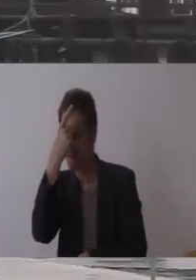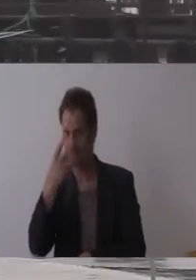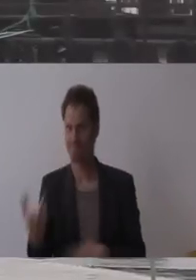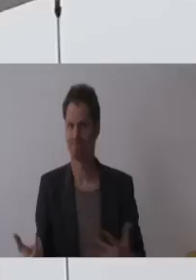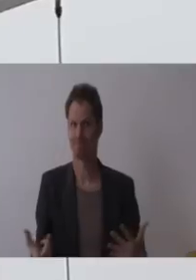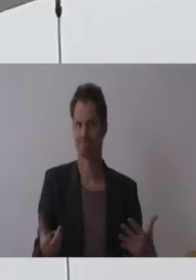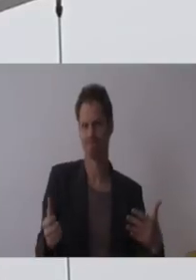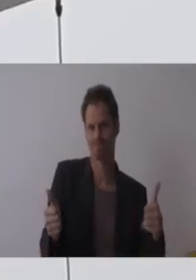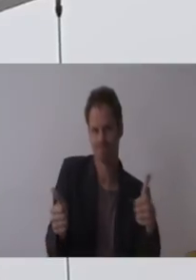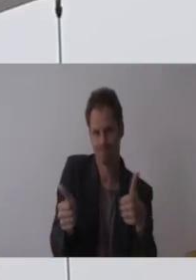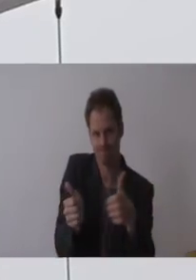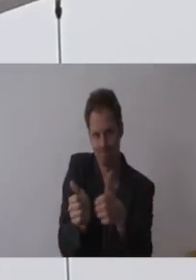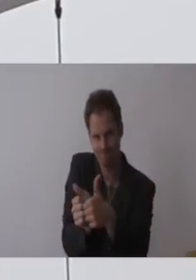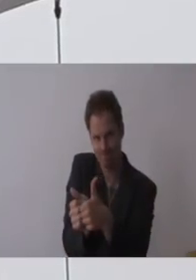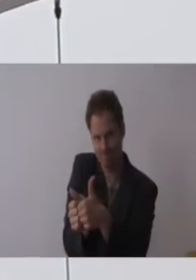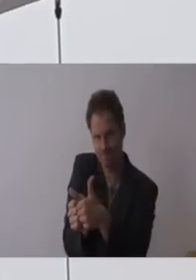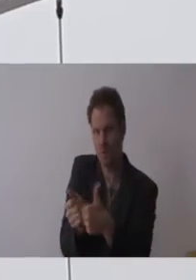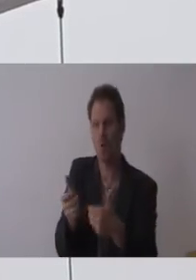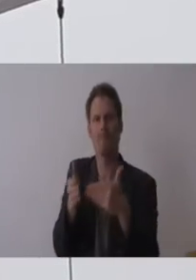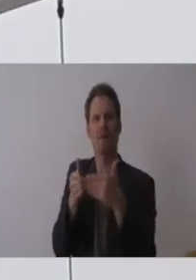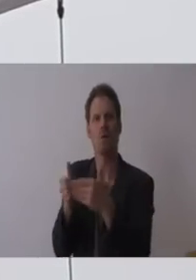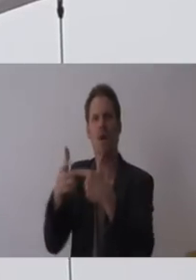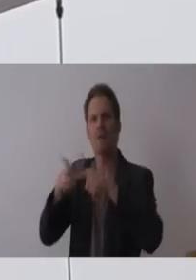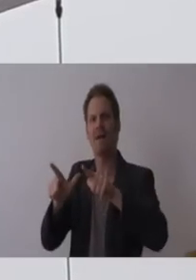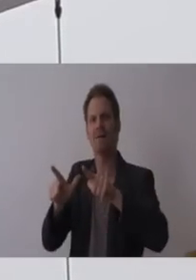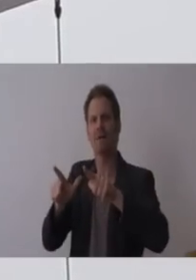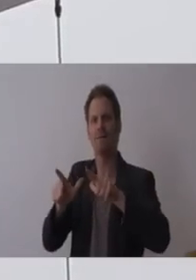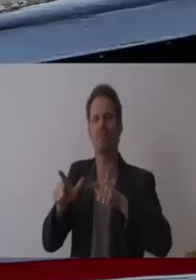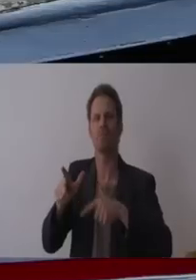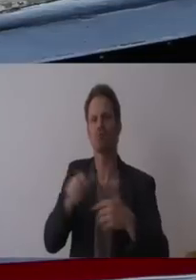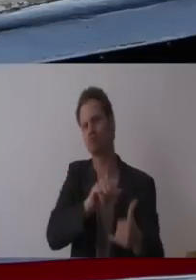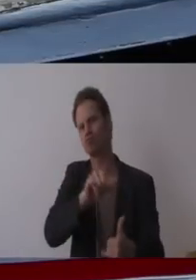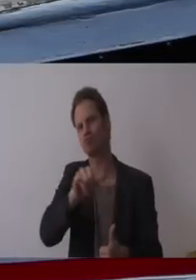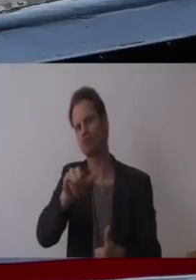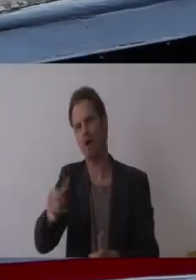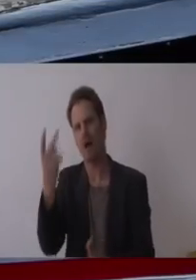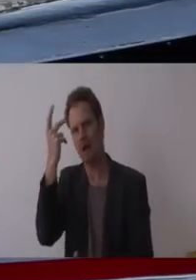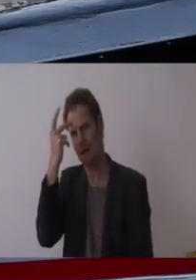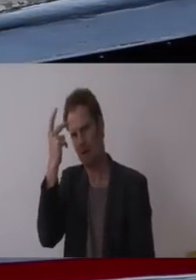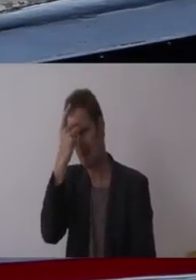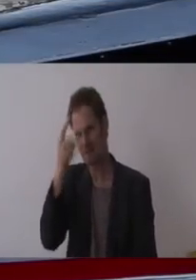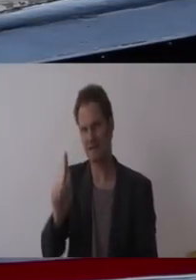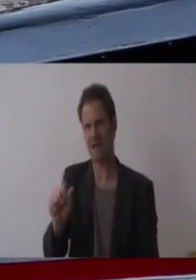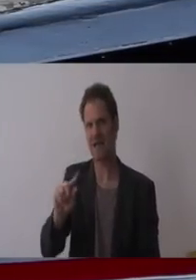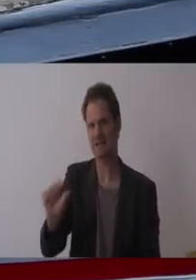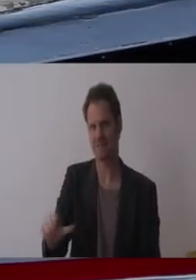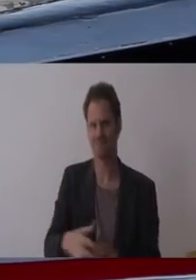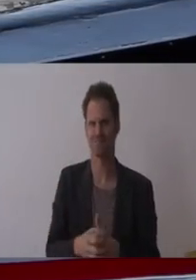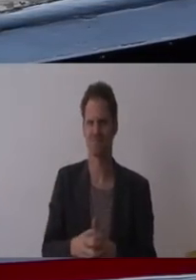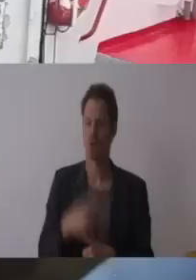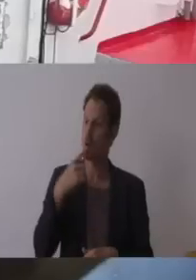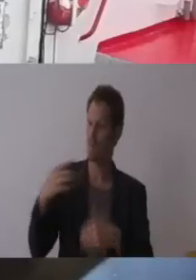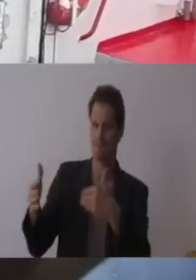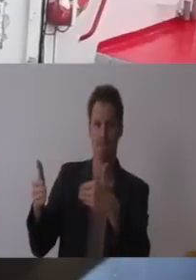Gaza. Il rejoindra en mer Méditerranée la flottille de la Liberté et se dirigera vers Gaza pour briser le blocus